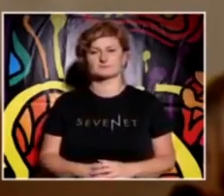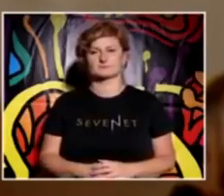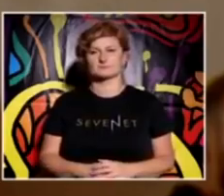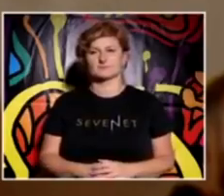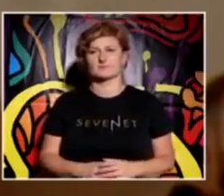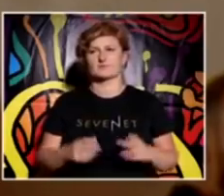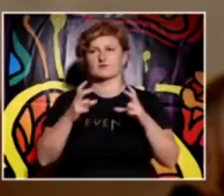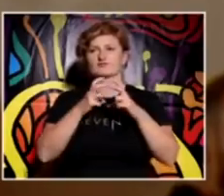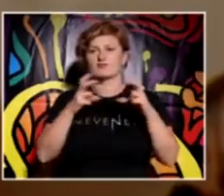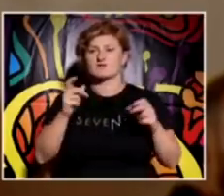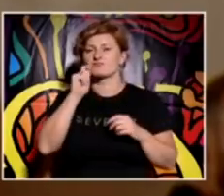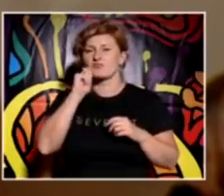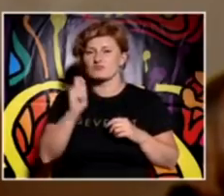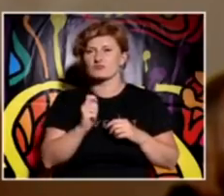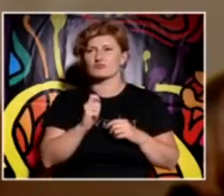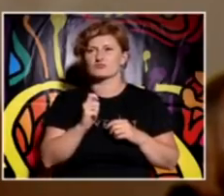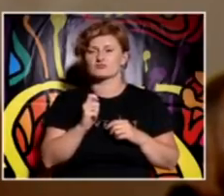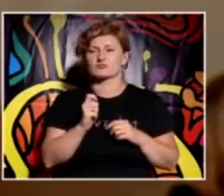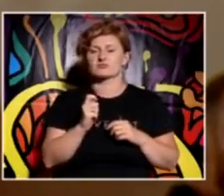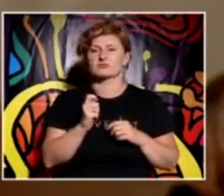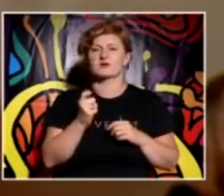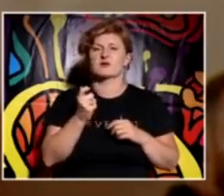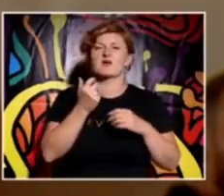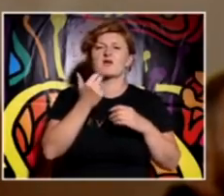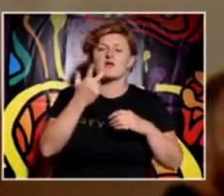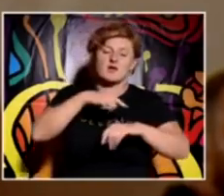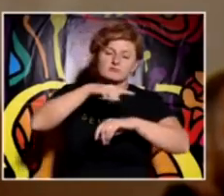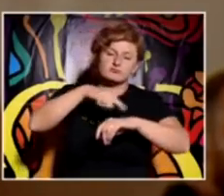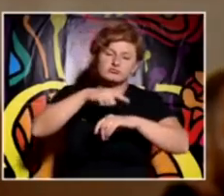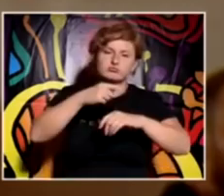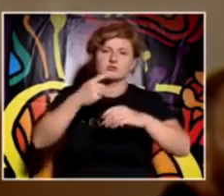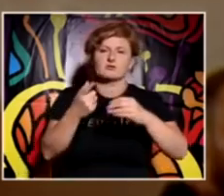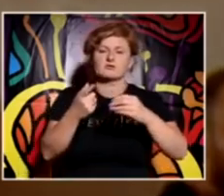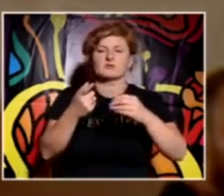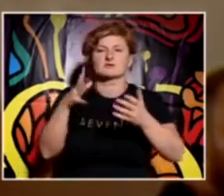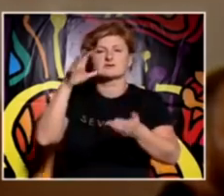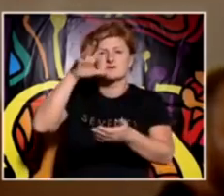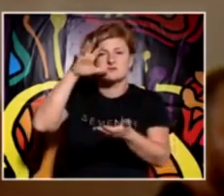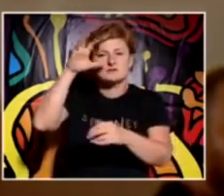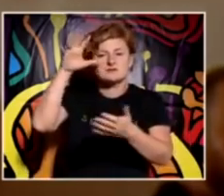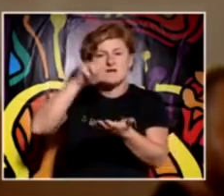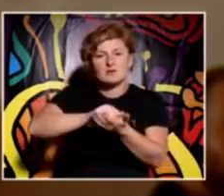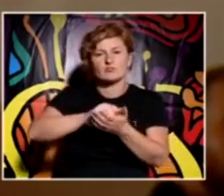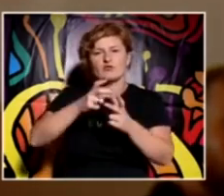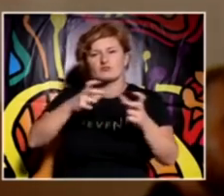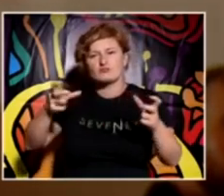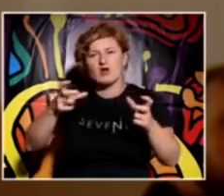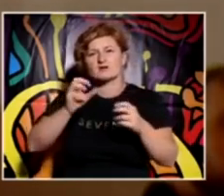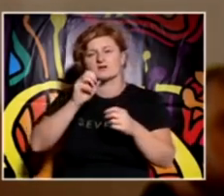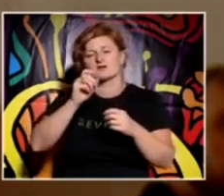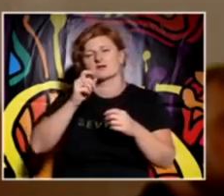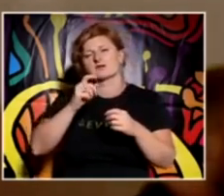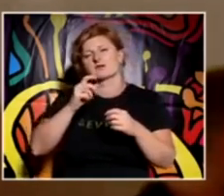pytania. Jak podróżujecie, ile czasu poświęcacie na tworzenie social mediów i kontentu? Tak procentowo